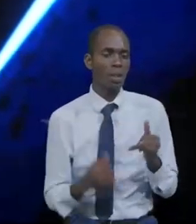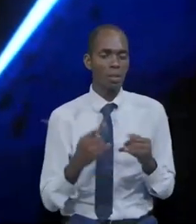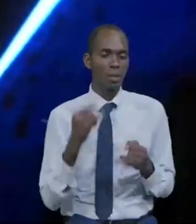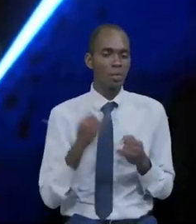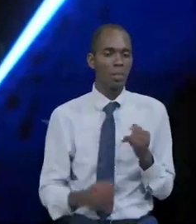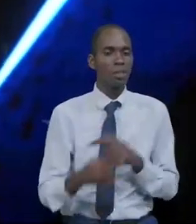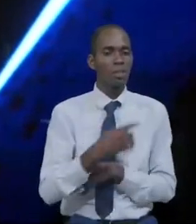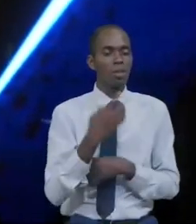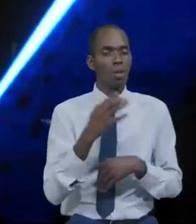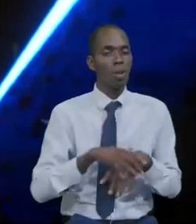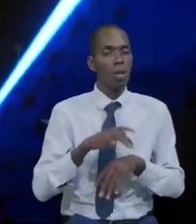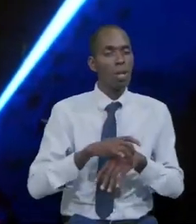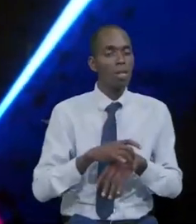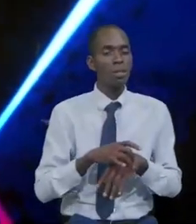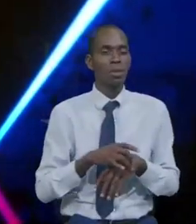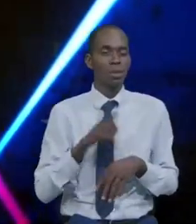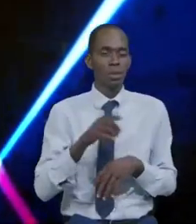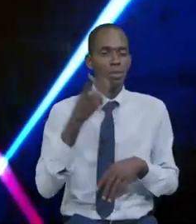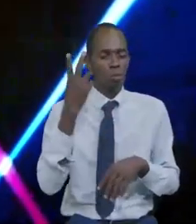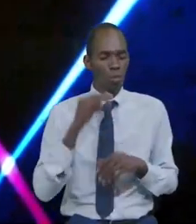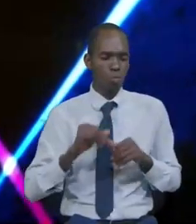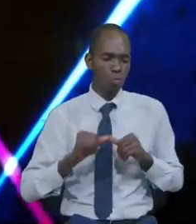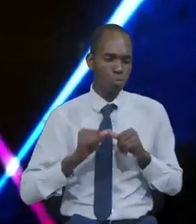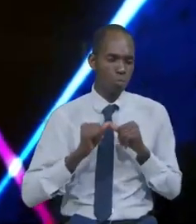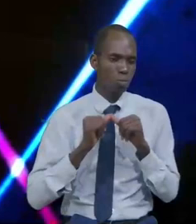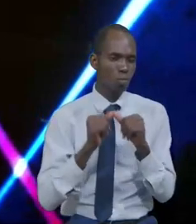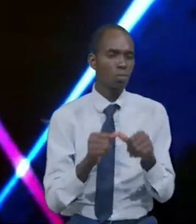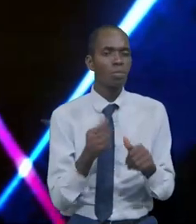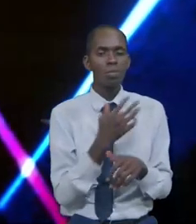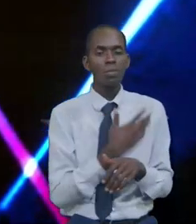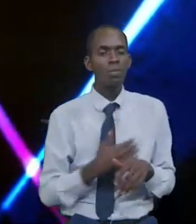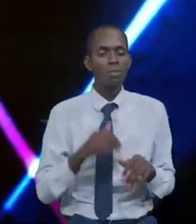la fin, son dernier jour sur terre, il était constant